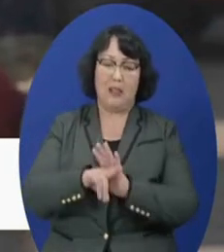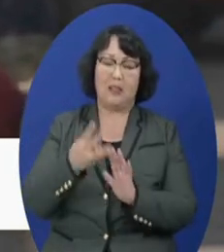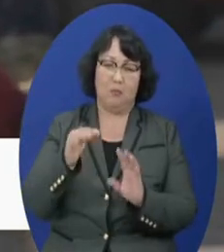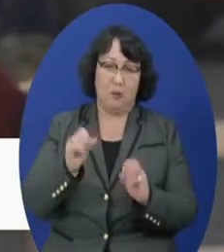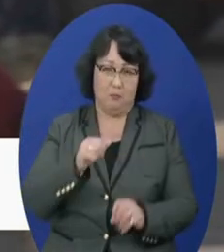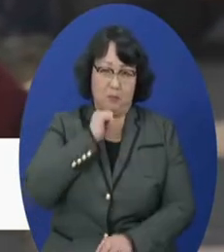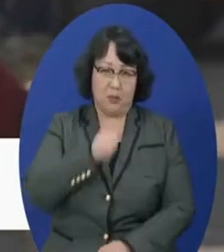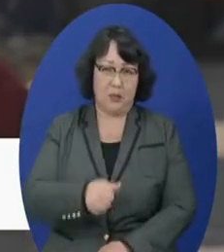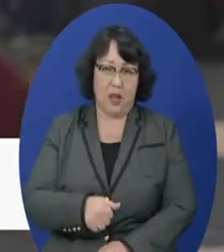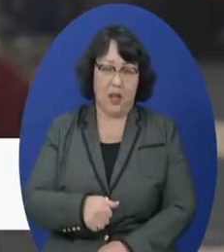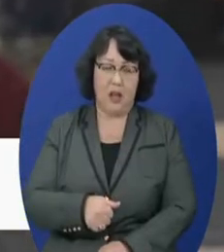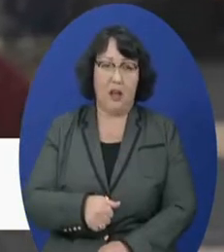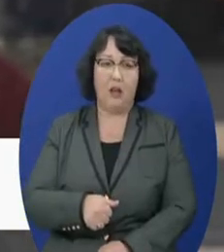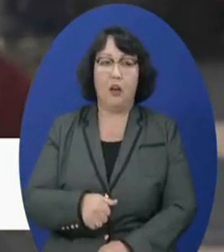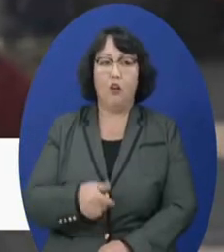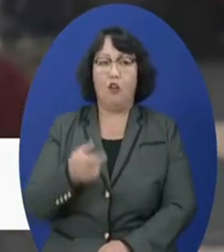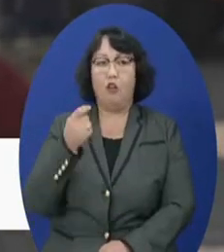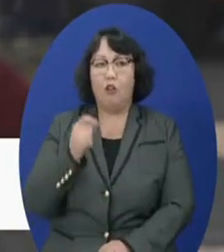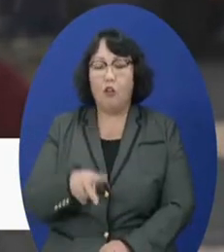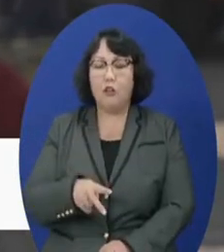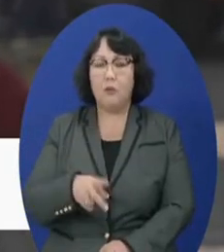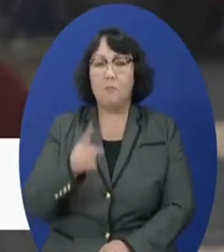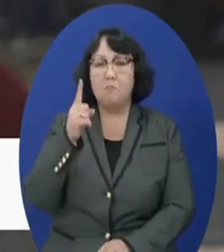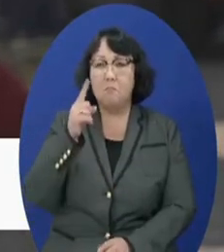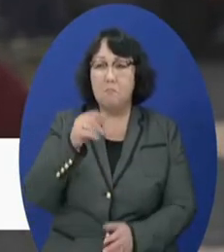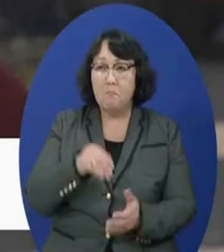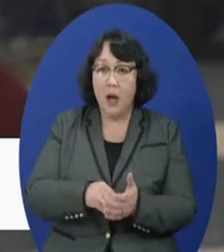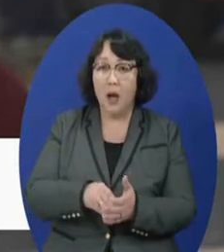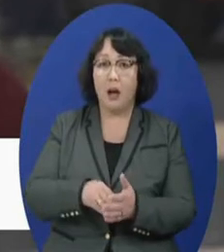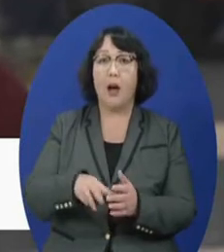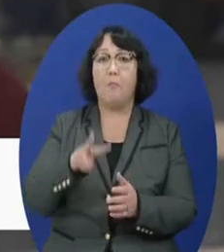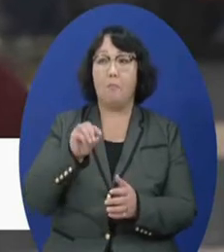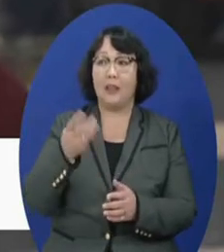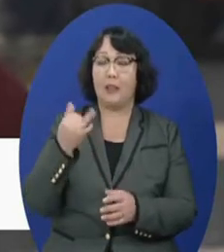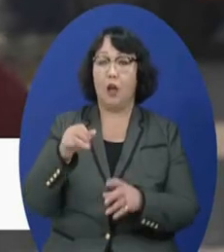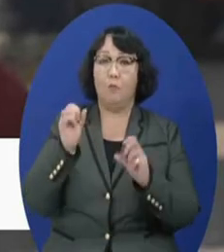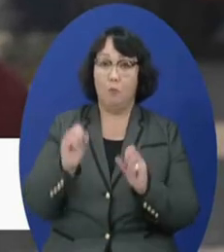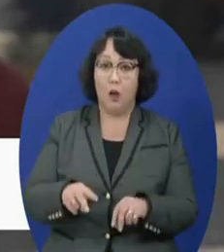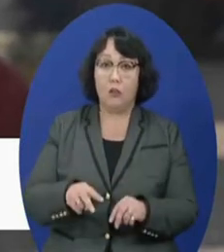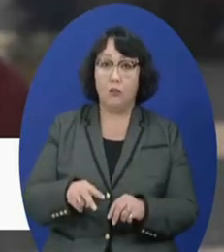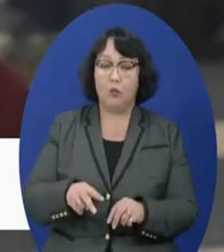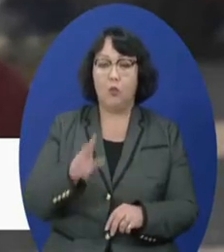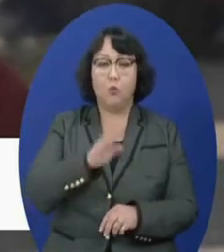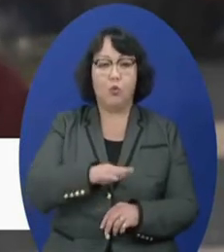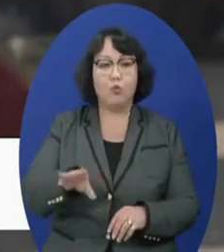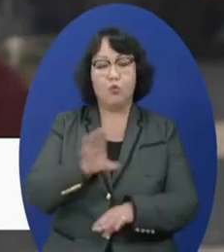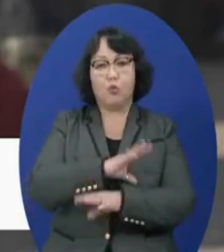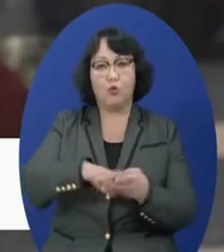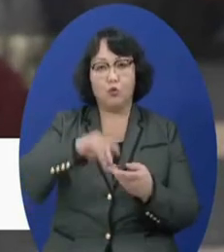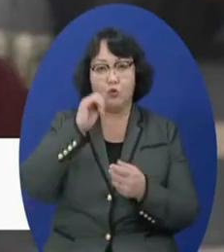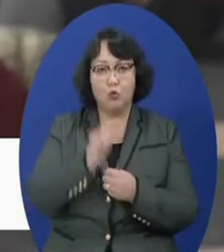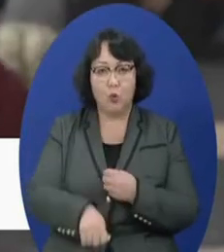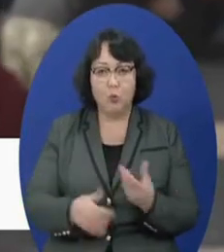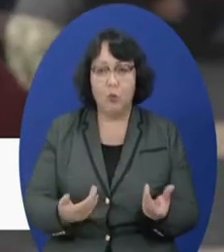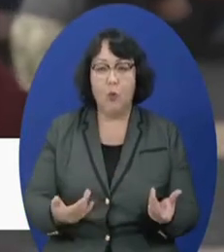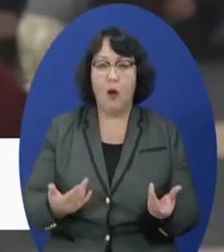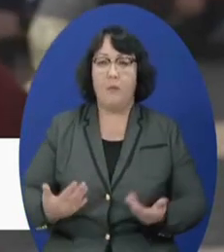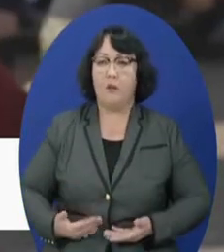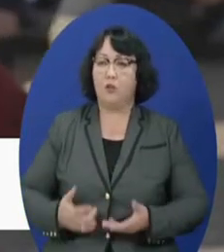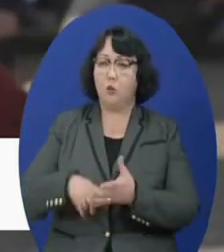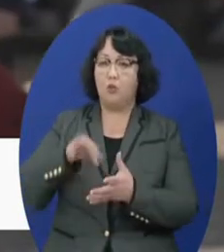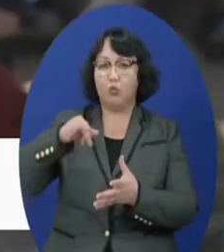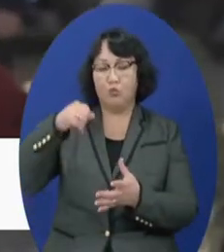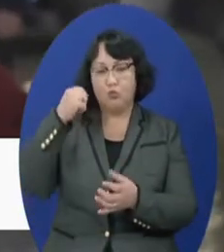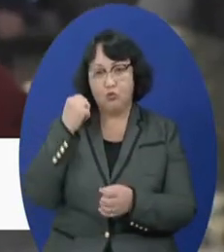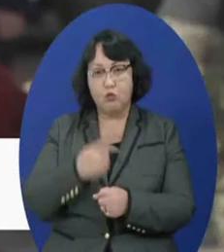учраас гараа яд авахгүй байна. Ядаж 1000 хүрчээж ин тухайн жилийнхаа хэрэглээг, хүүхдийнхээ сургалтын төлбөрийг хэрэглээд байгаа учраас л